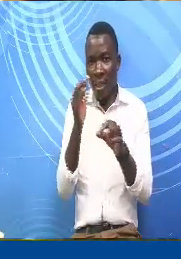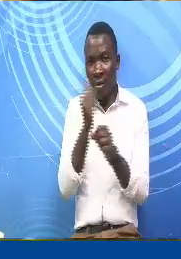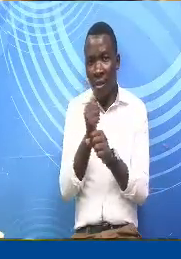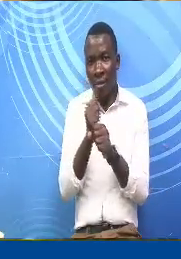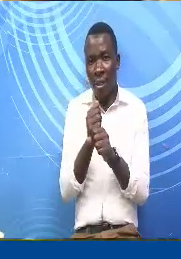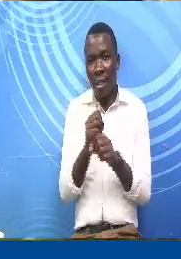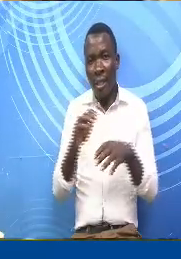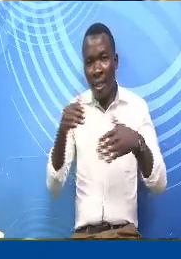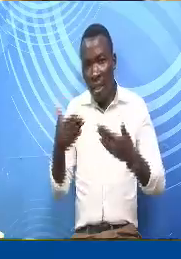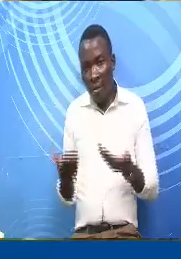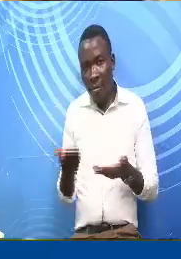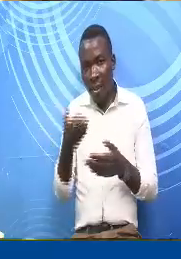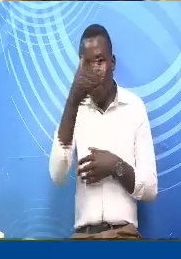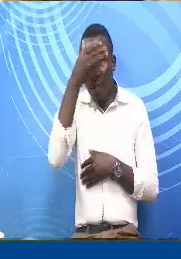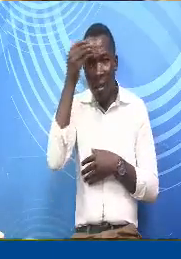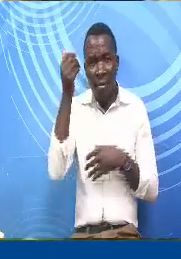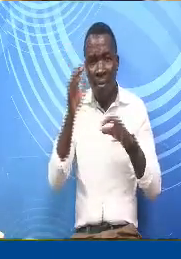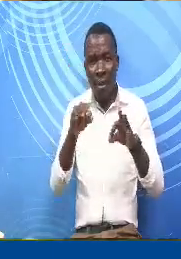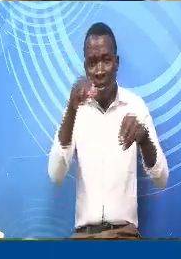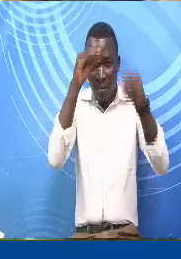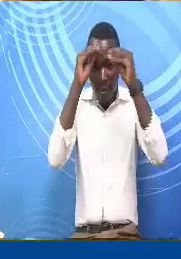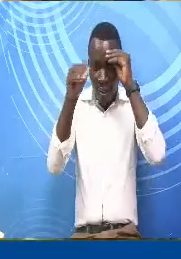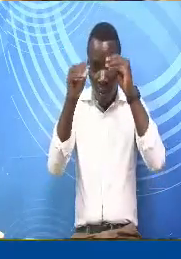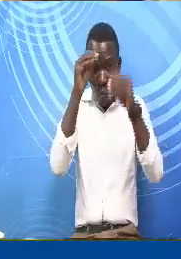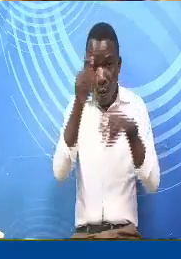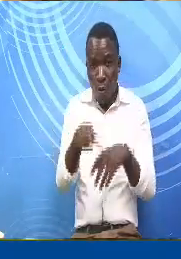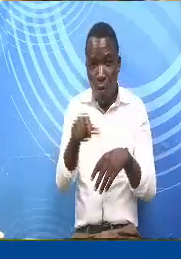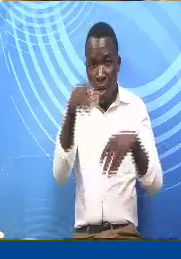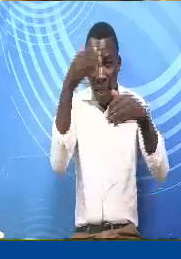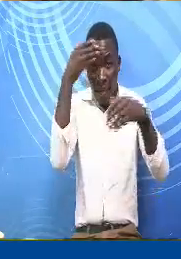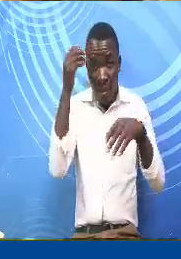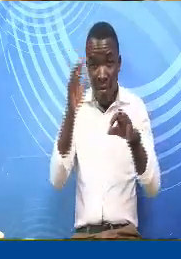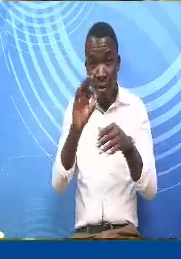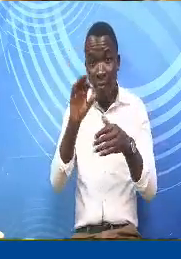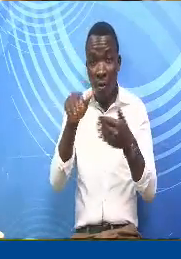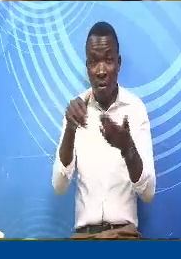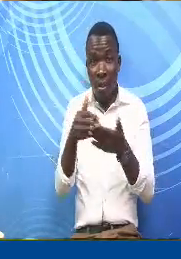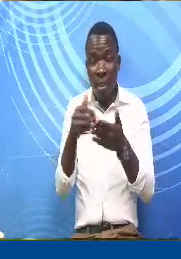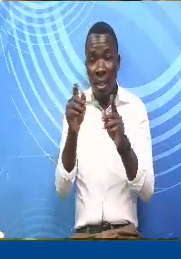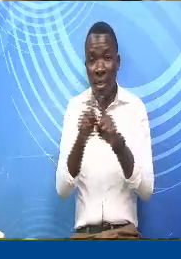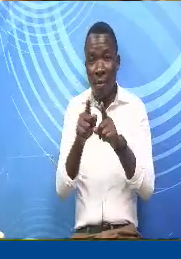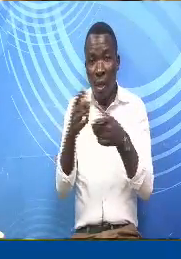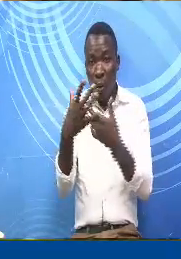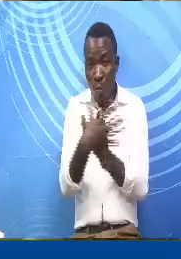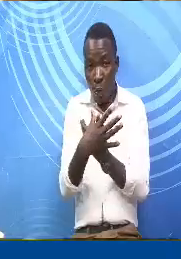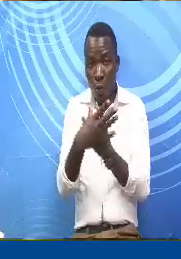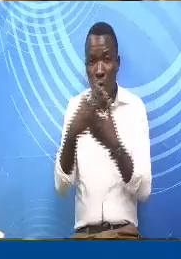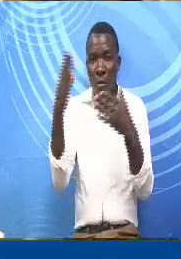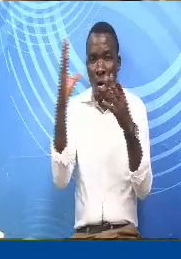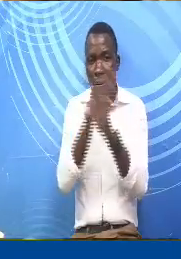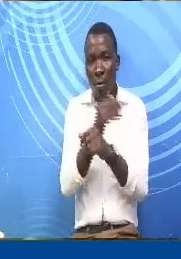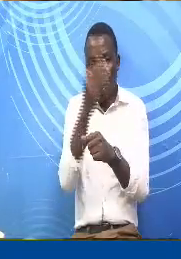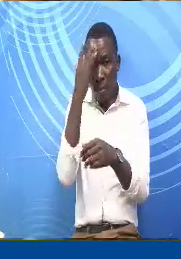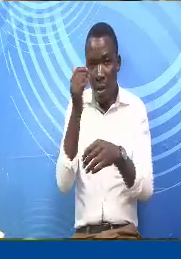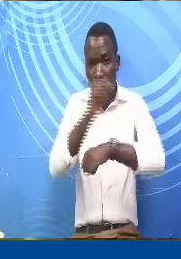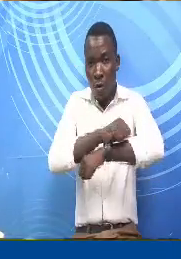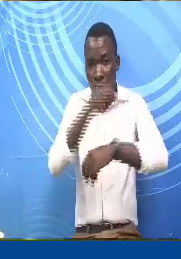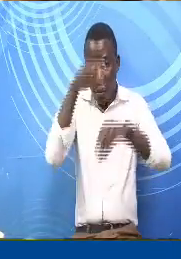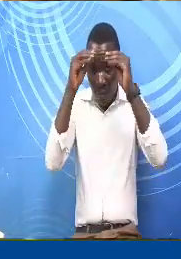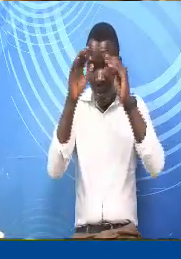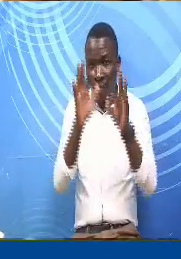ibyo bize, ubundi akibagirwa ibyo yize, n'umuco uratakara kuko ku ishuri bigirayo ibintu byinshi. Umwana iyo ari ku